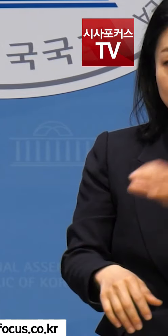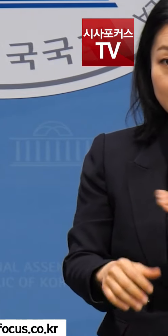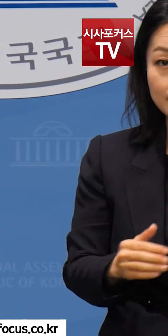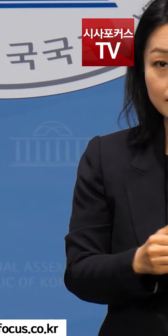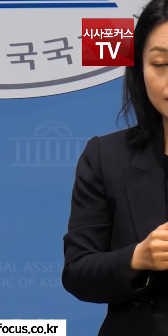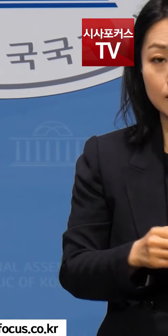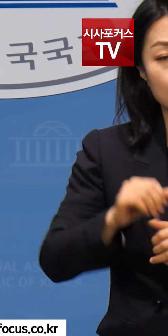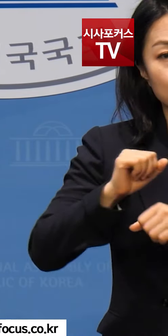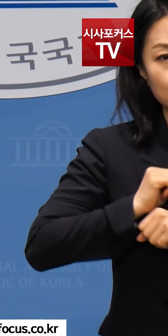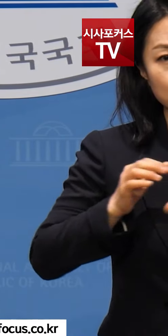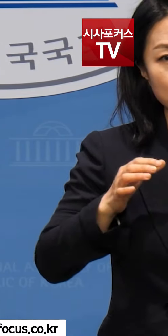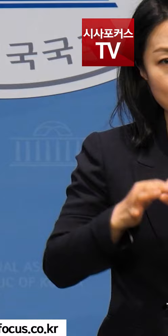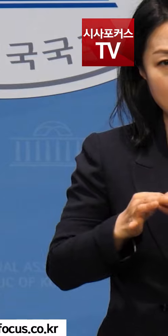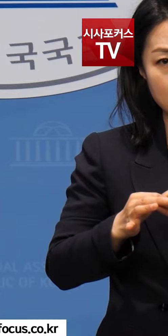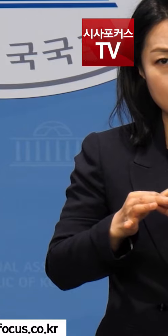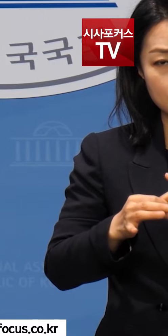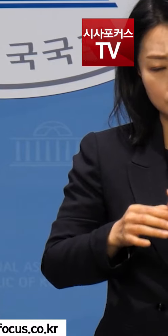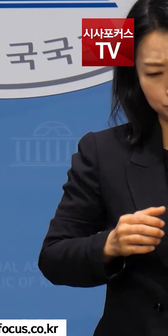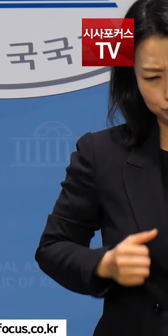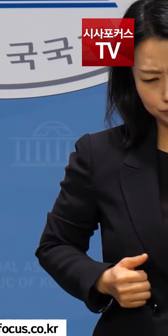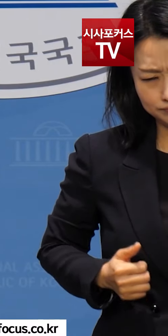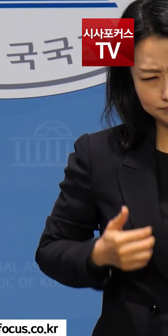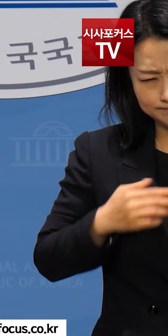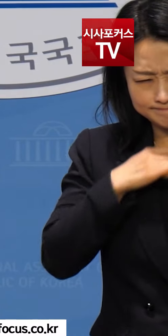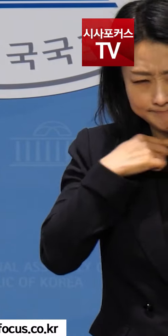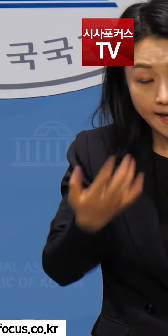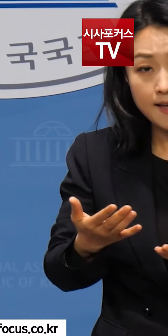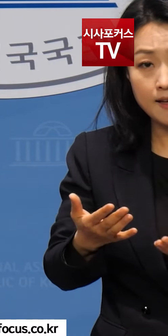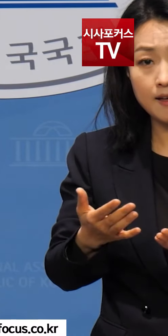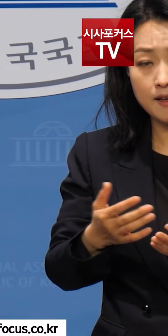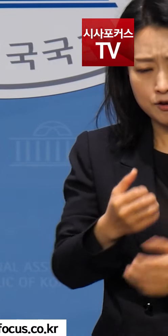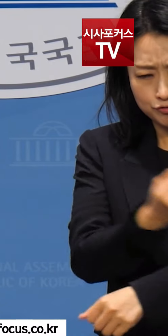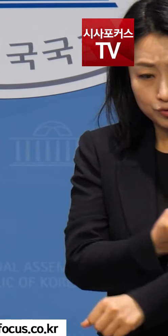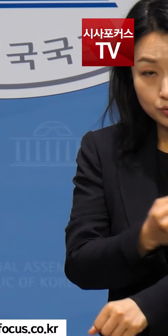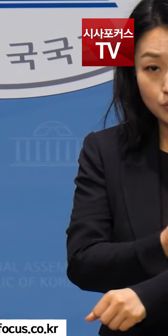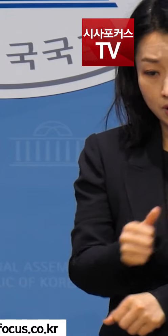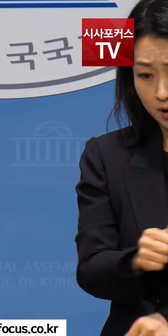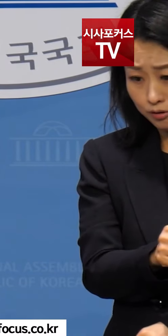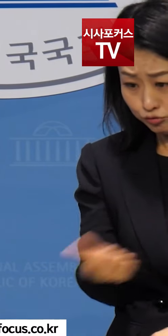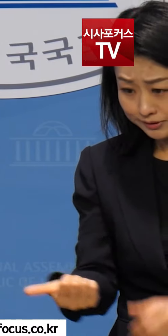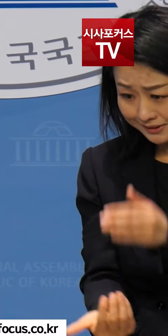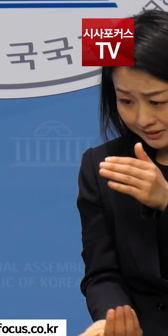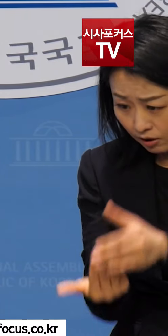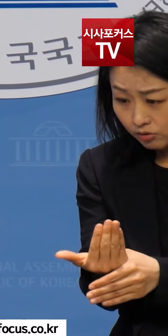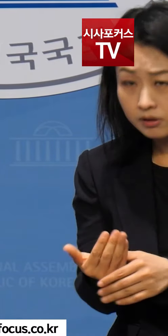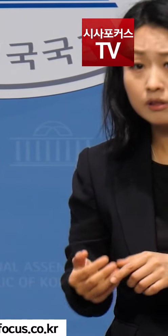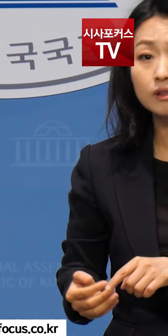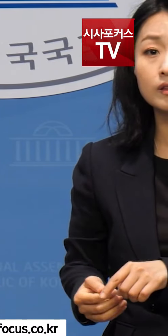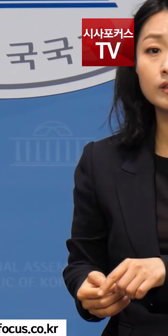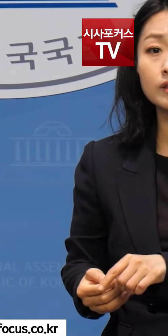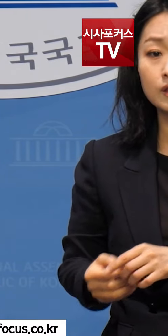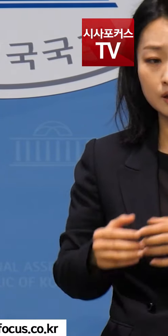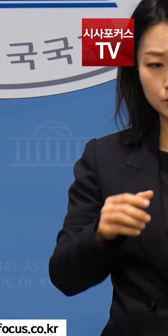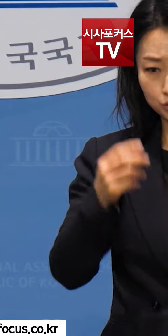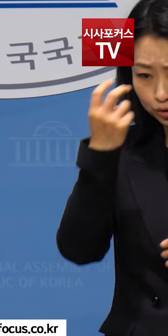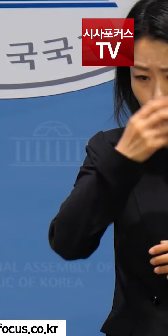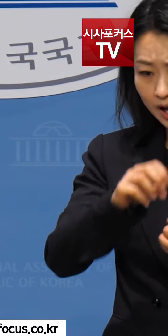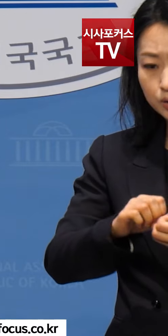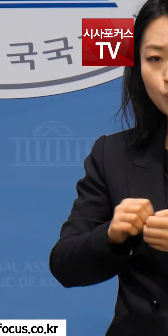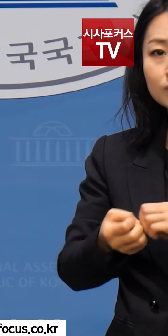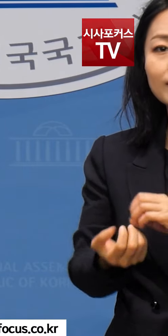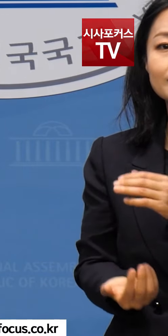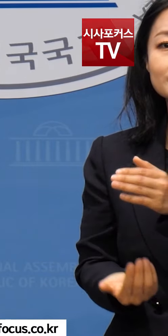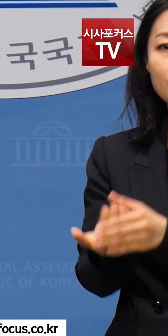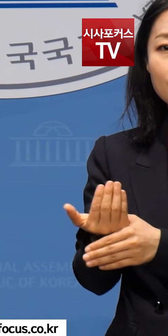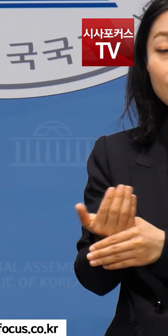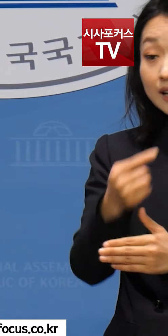국토방위에 힘쓰는 장병들의 희생과 헌신을 무참하게 짓밟는 수사농단입니다. 이렇게 증거들이